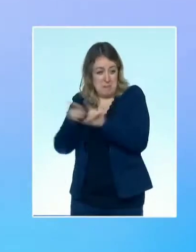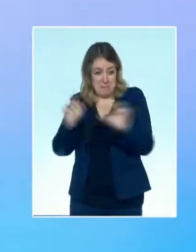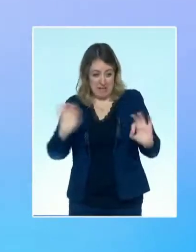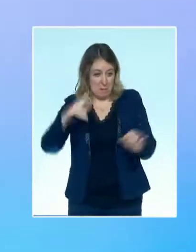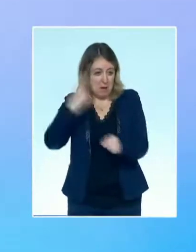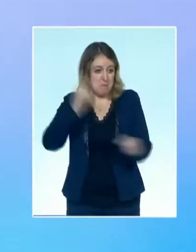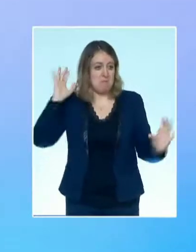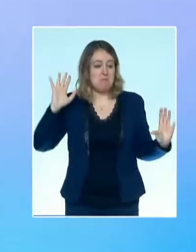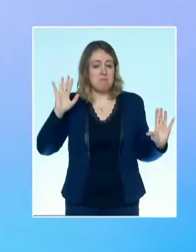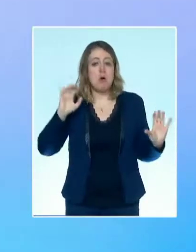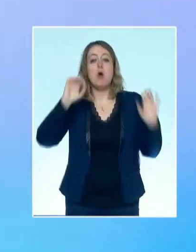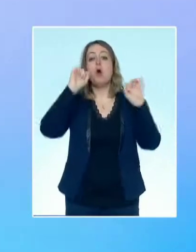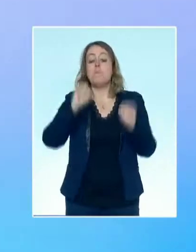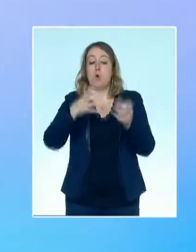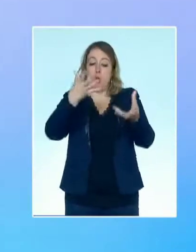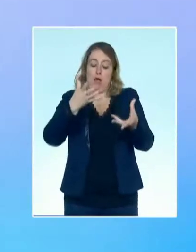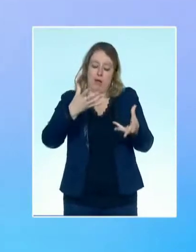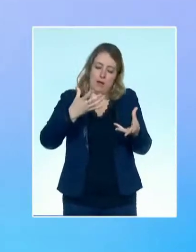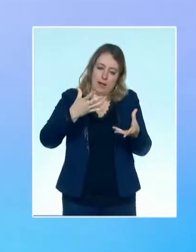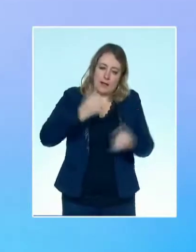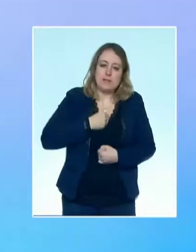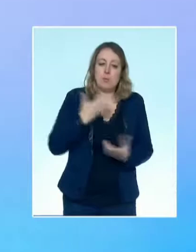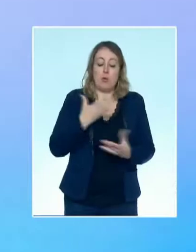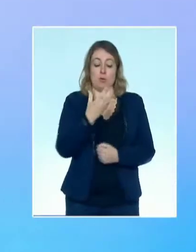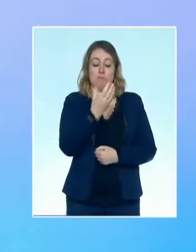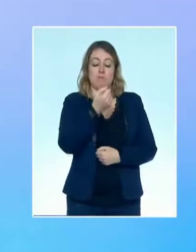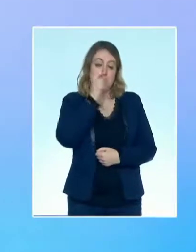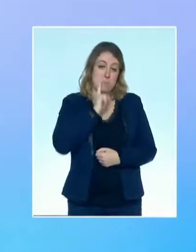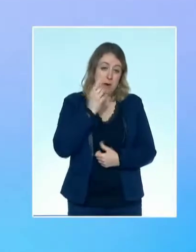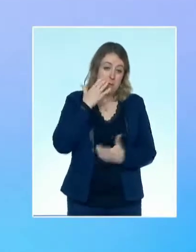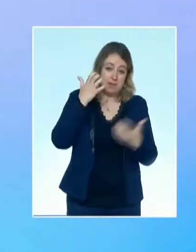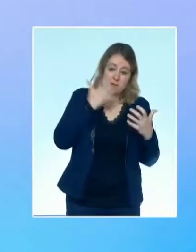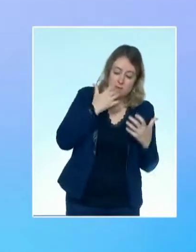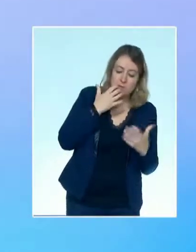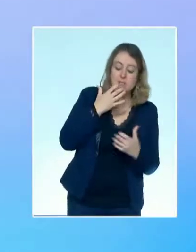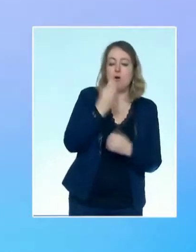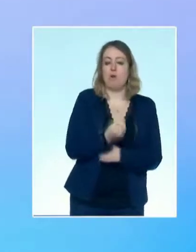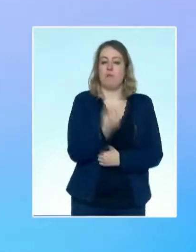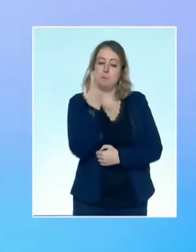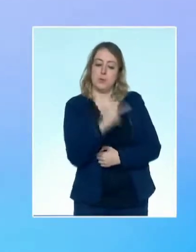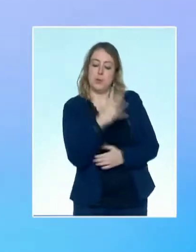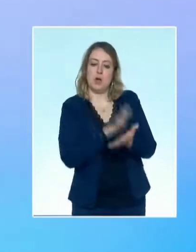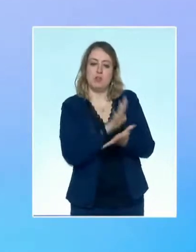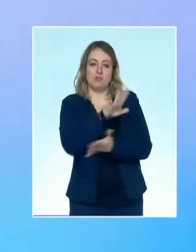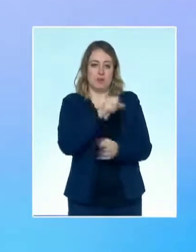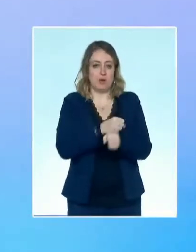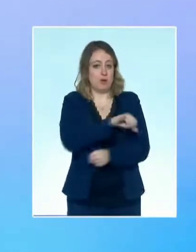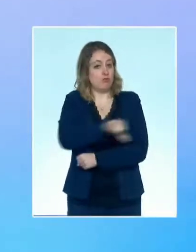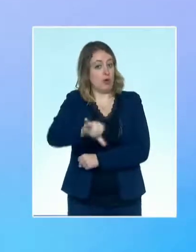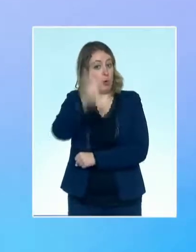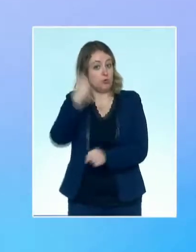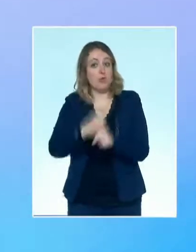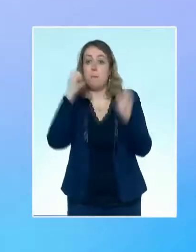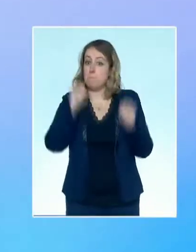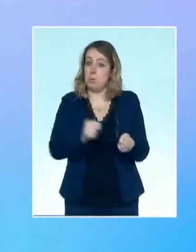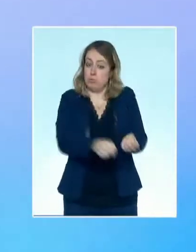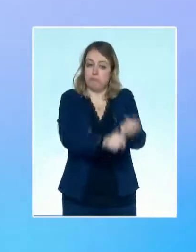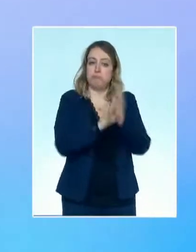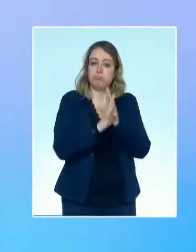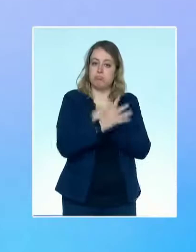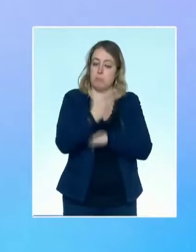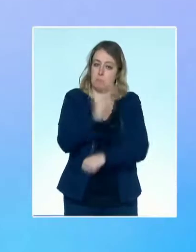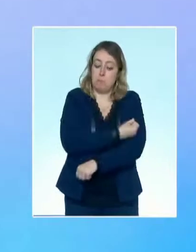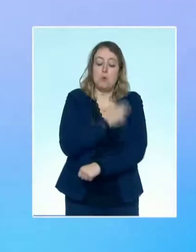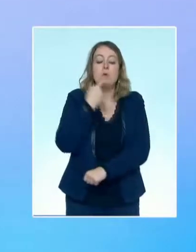possibilité de permettre aux parents qui le souhaitent de vacciner leurs enfants. Ils ne prendront pas le risque avec les élections, tu vois. J'étais sûr qu'ils ne le feraient pas. D'abord, toute l'Europe